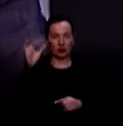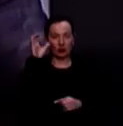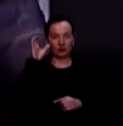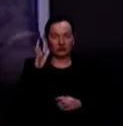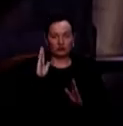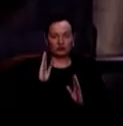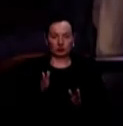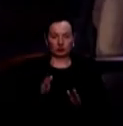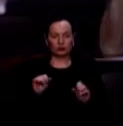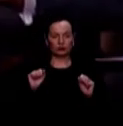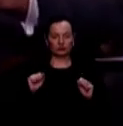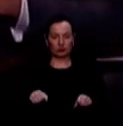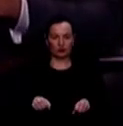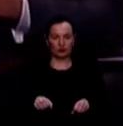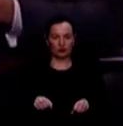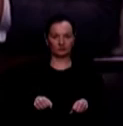зможуть